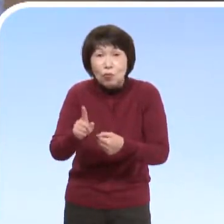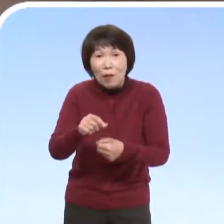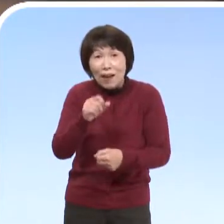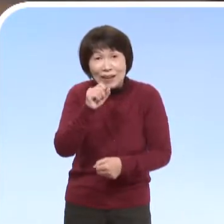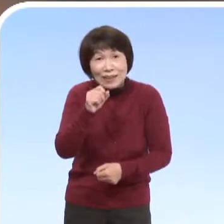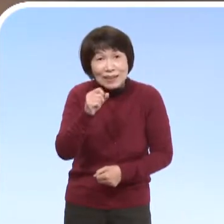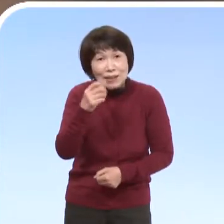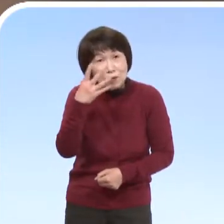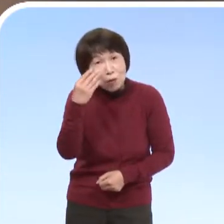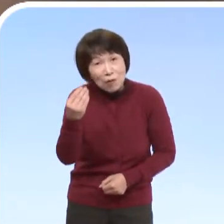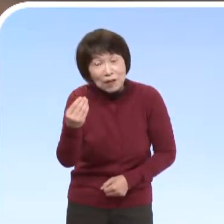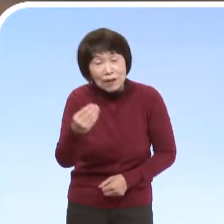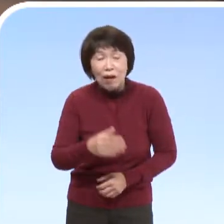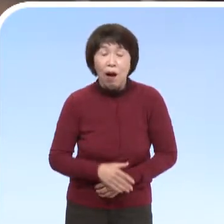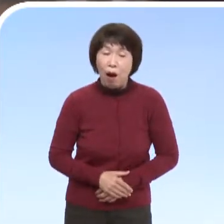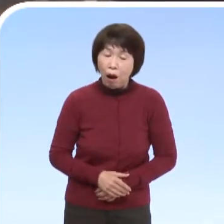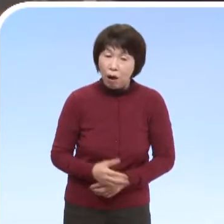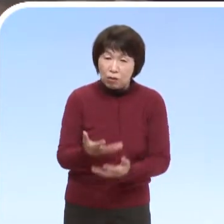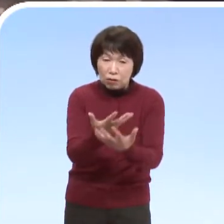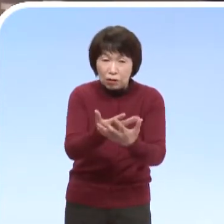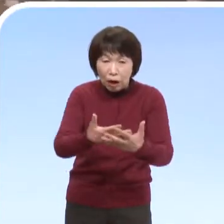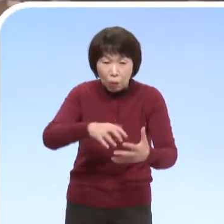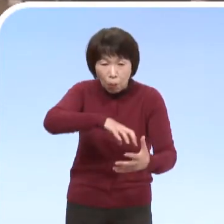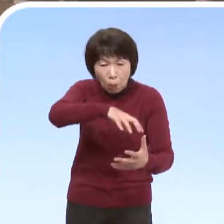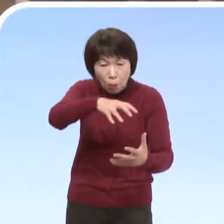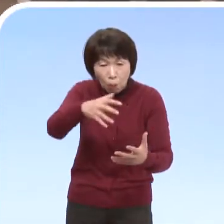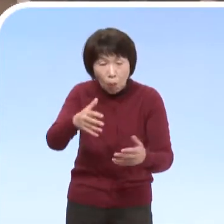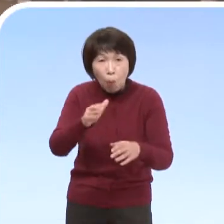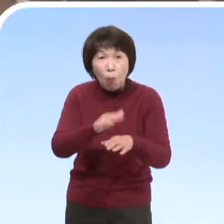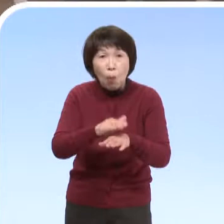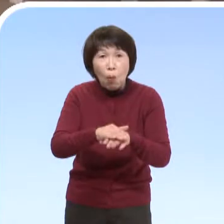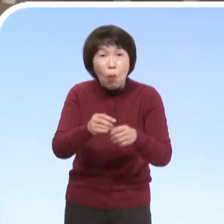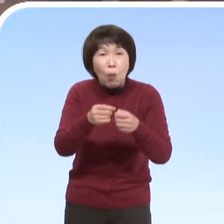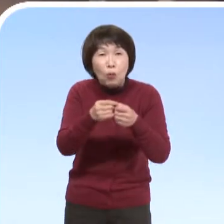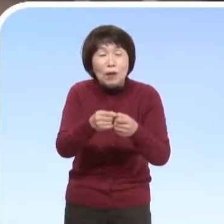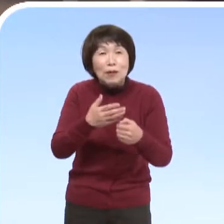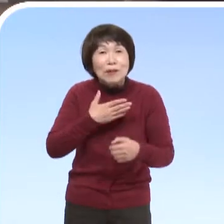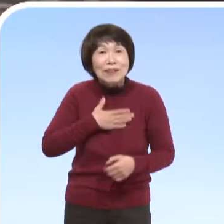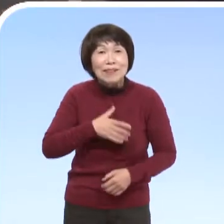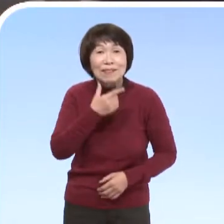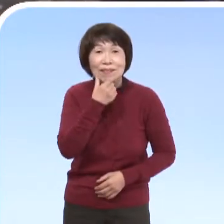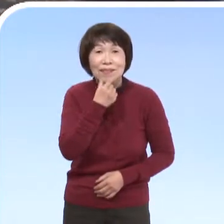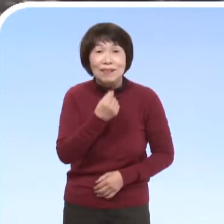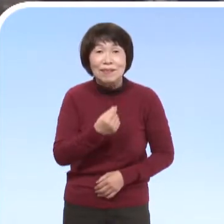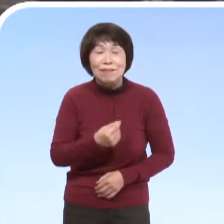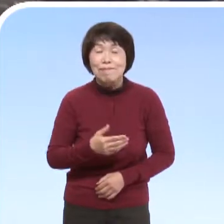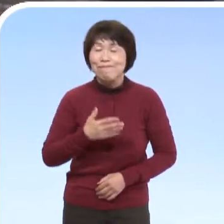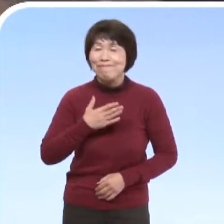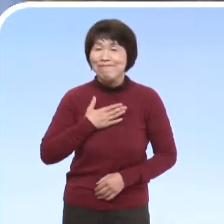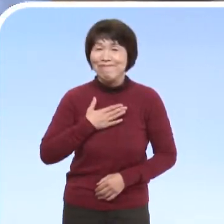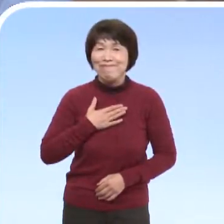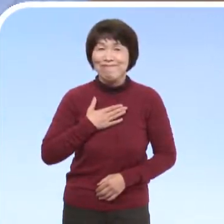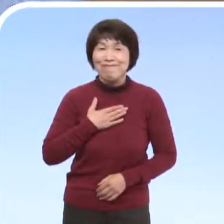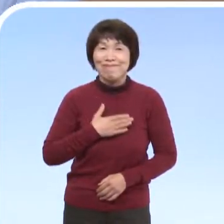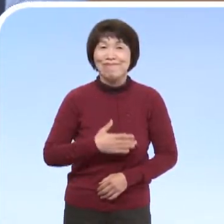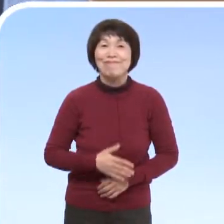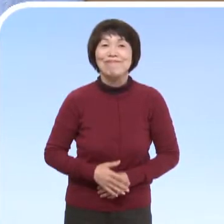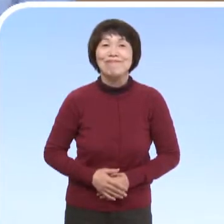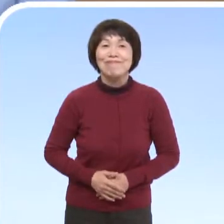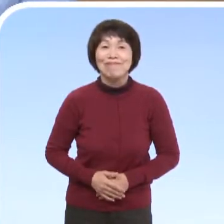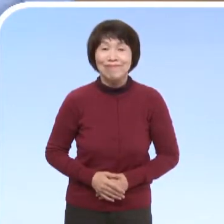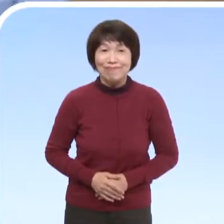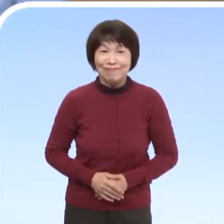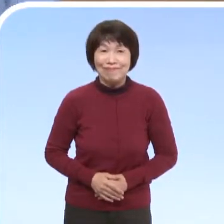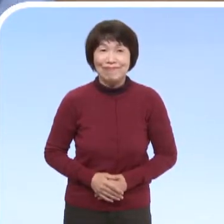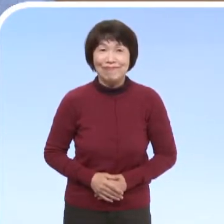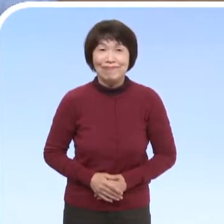ですよね。 そうです、 この加護、こすごいなと思って。 そうですね、 これをちょっと知りたいですね、はい、と、はい、 ベニズワイガニ